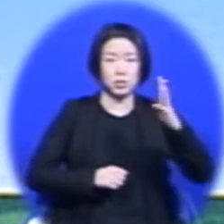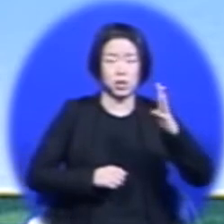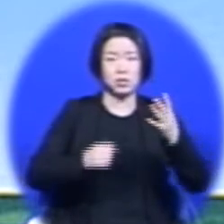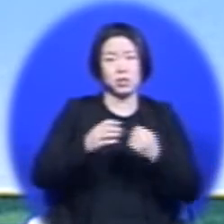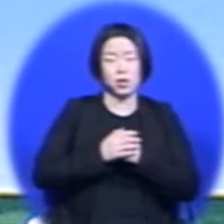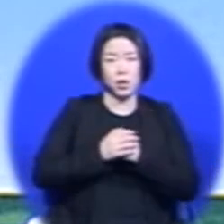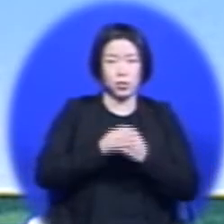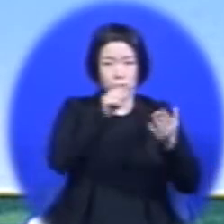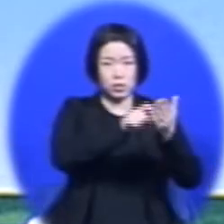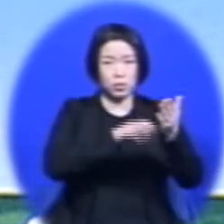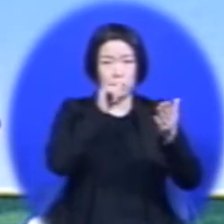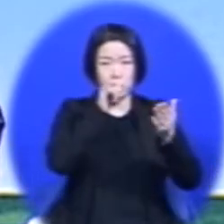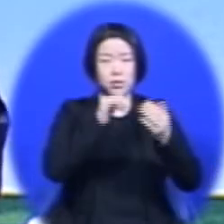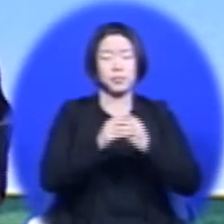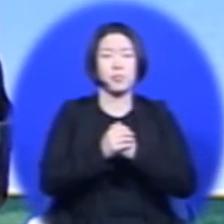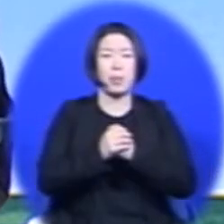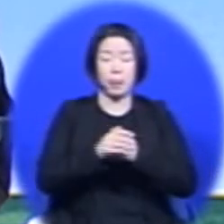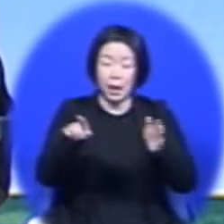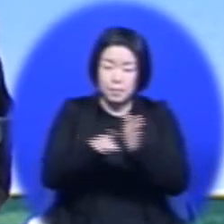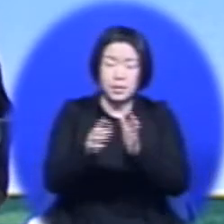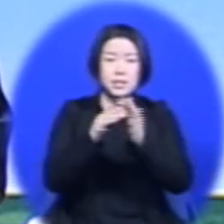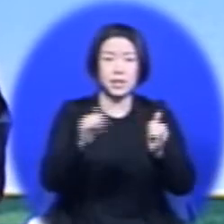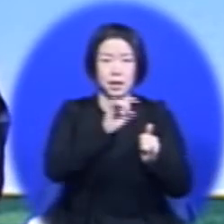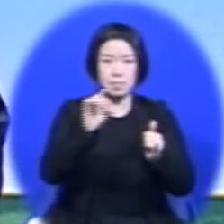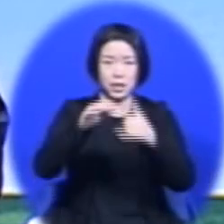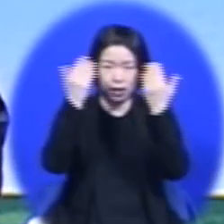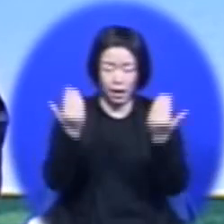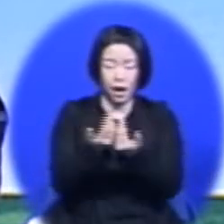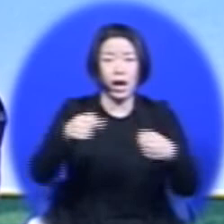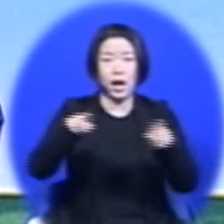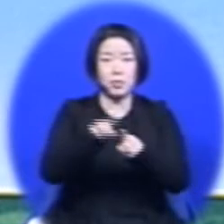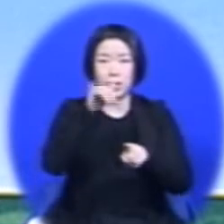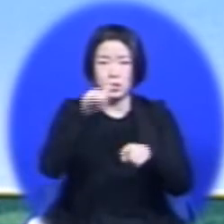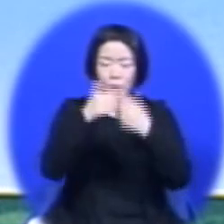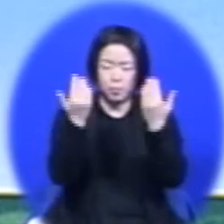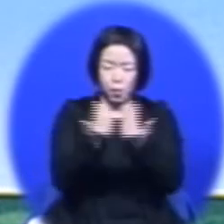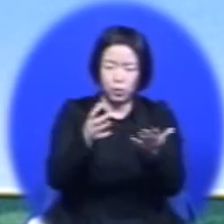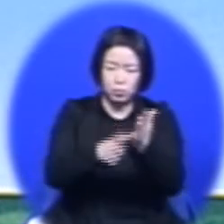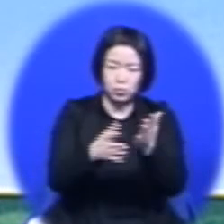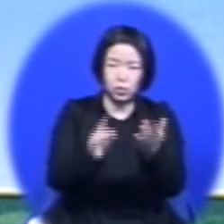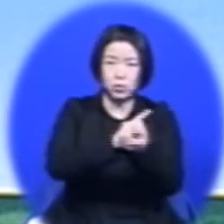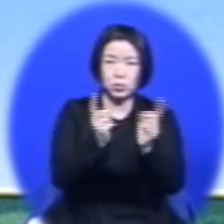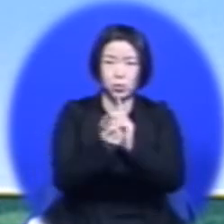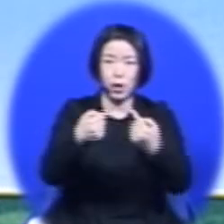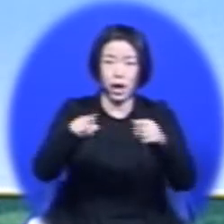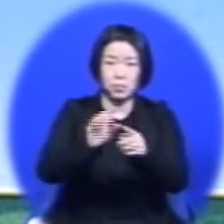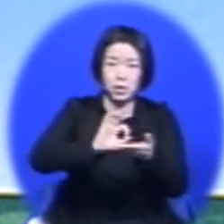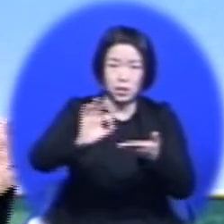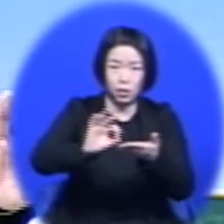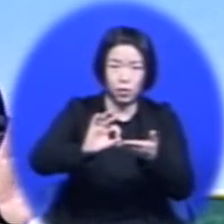보면 이렇게 기록하고 있습니다. 믿는 사람이 다 함께 있어 모든 물건을 서로 통용하고